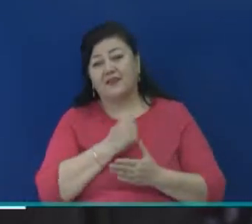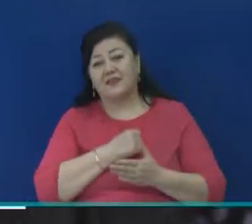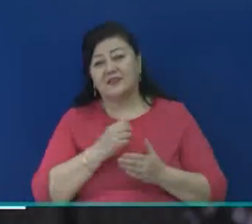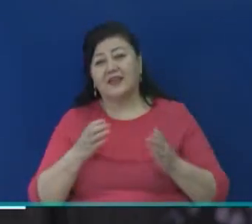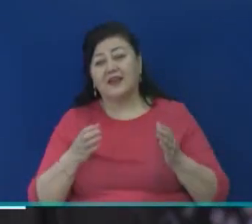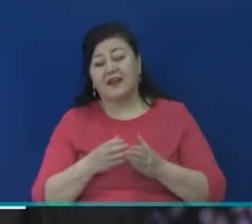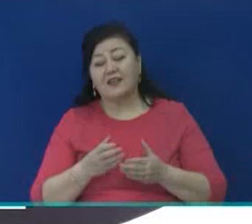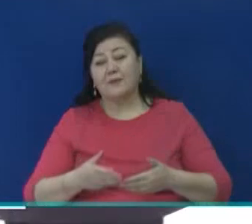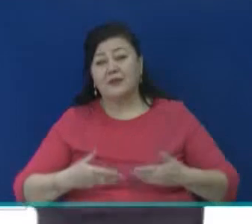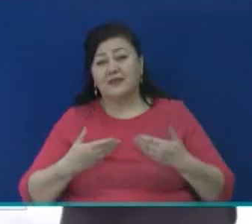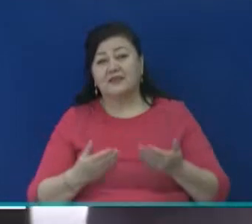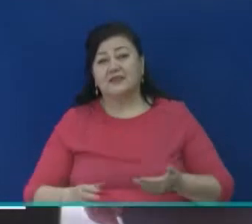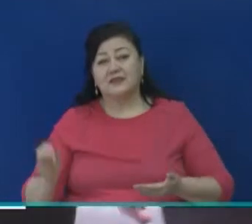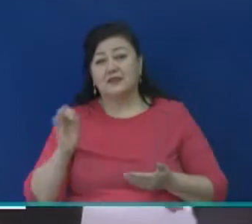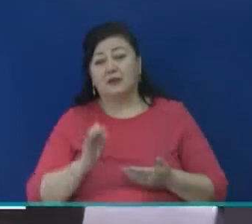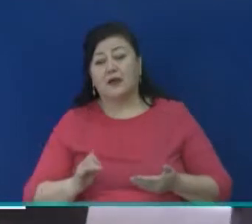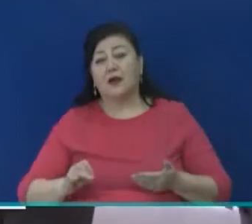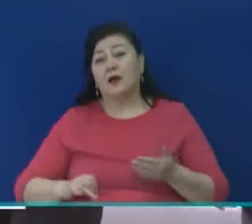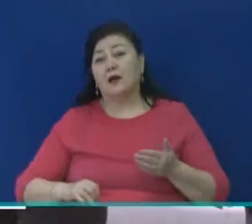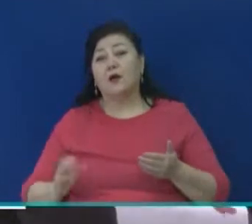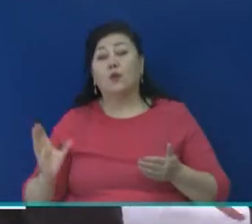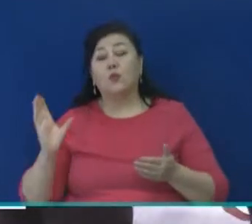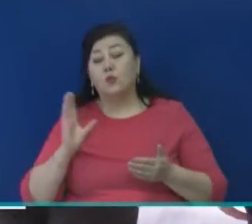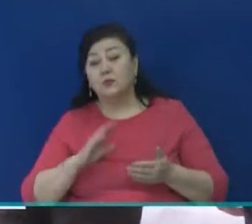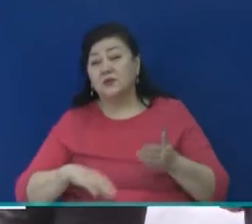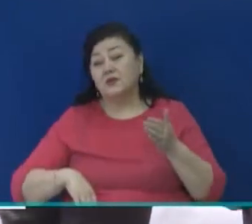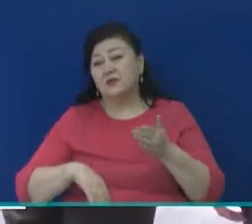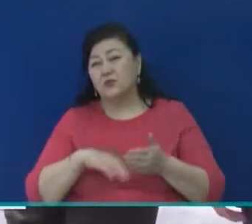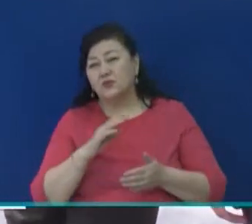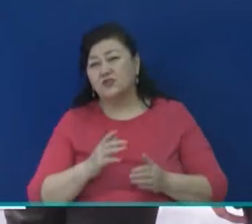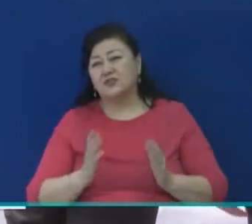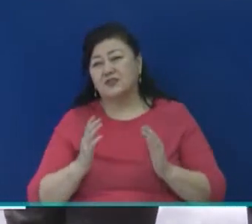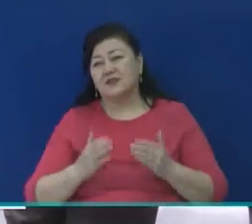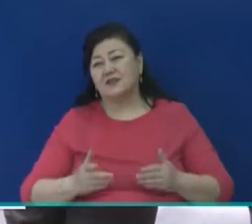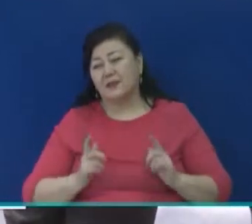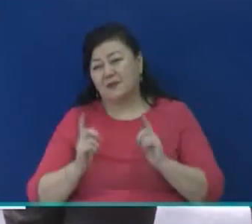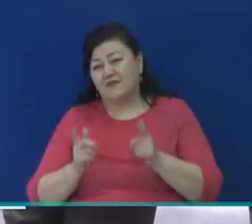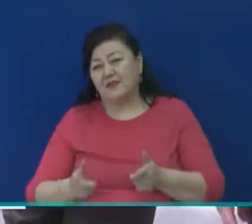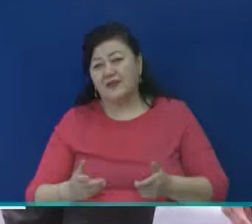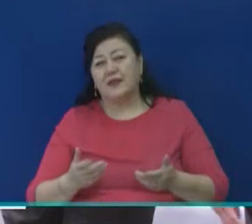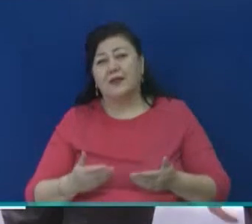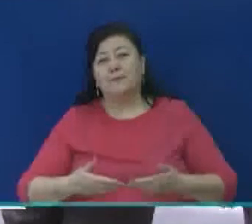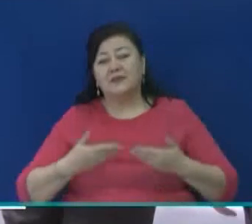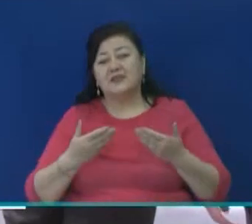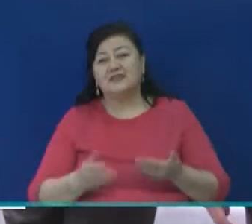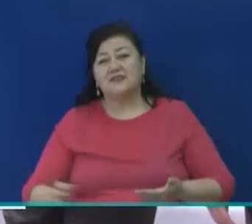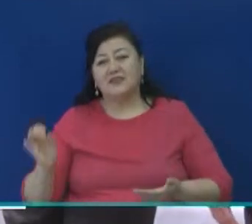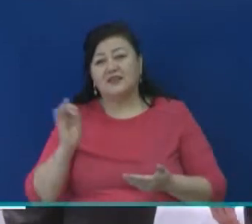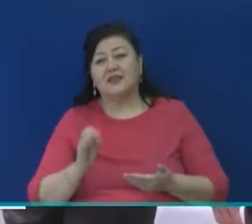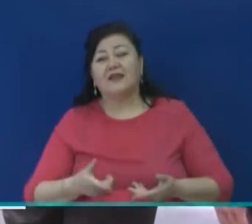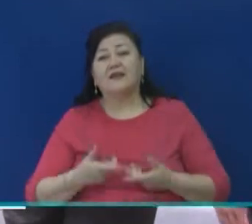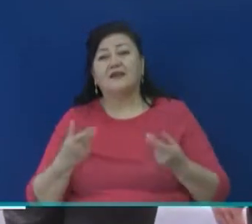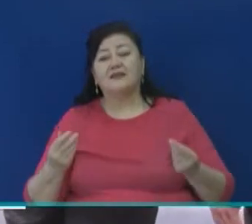кафедрой предоставления информации о преимуществах университета и после получения определённое образовательная программы предоставление информации о том